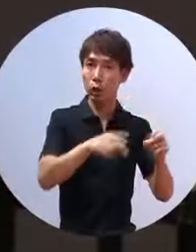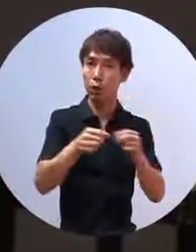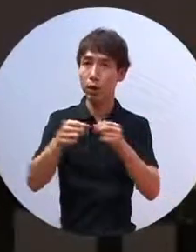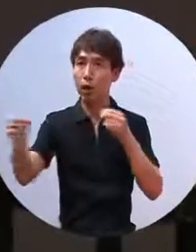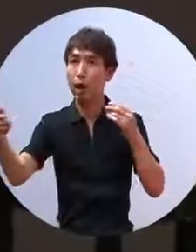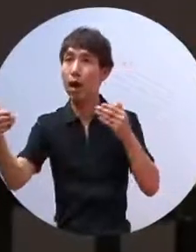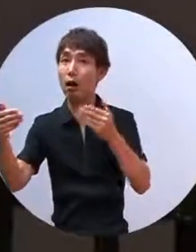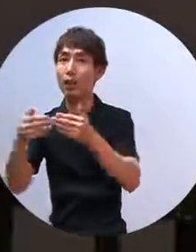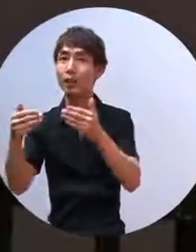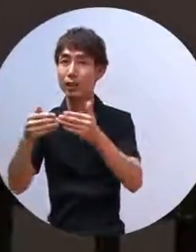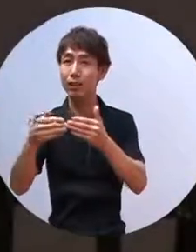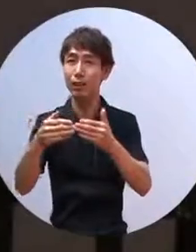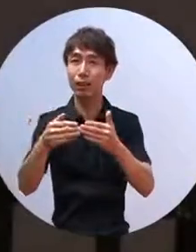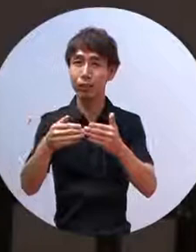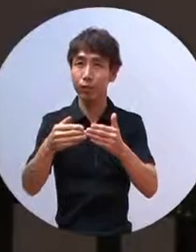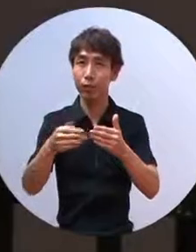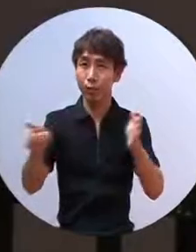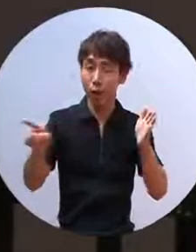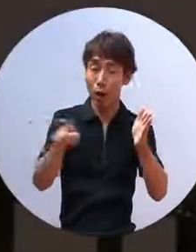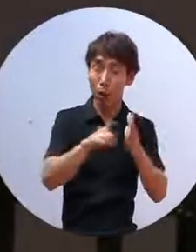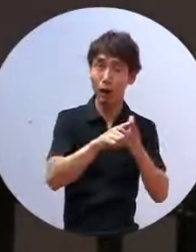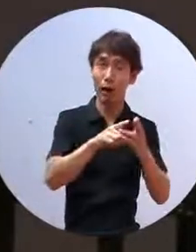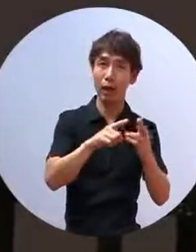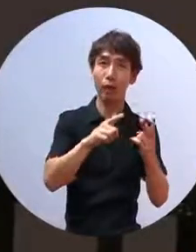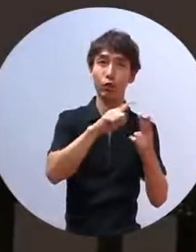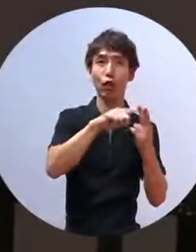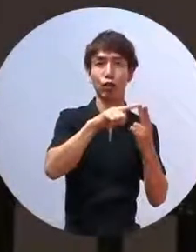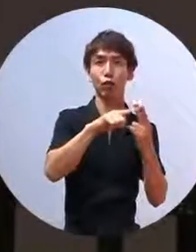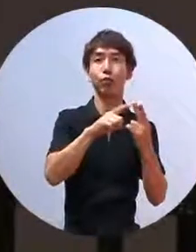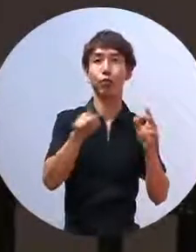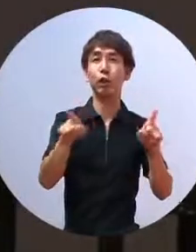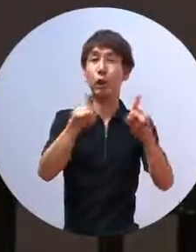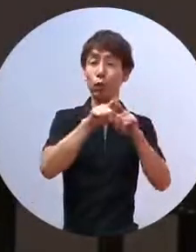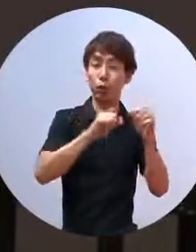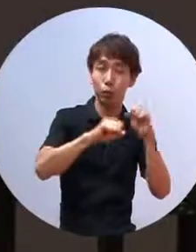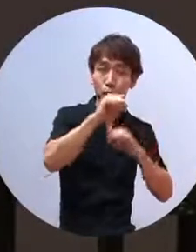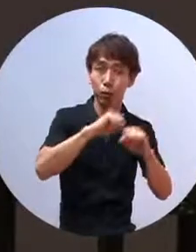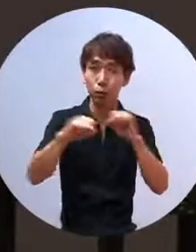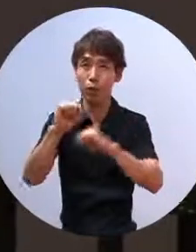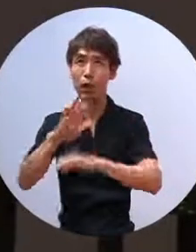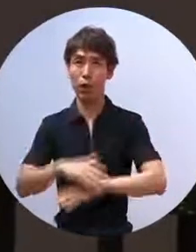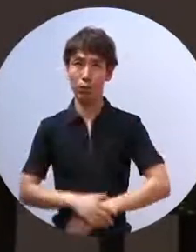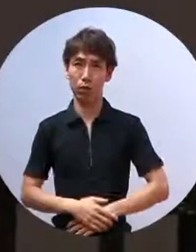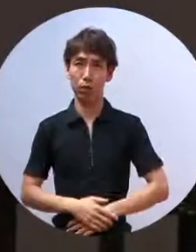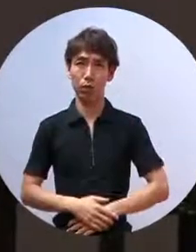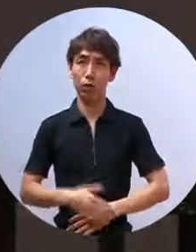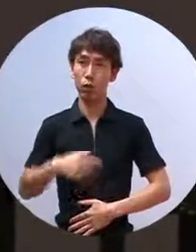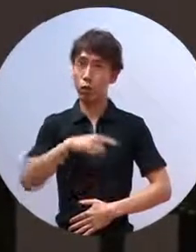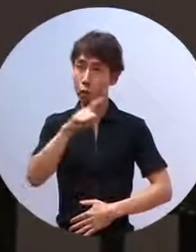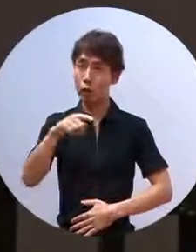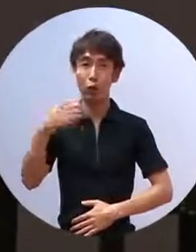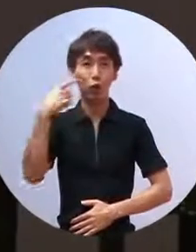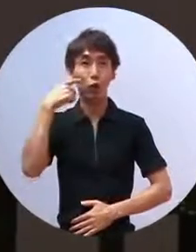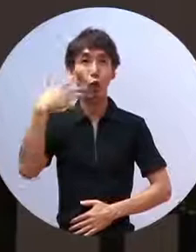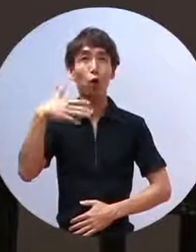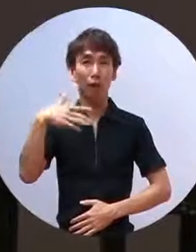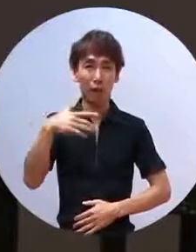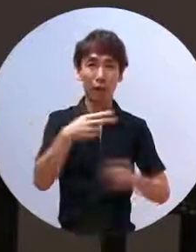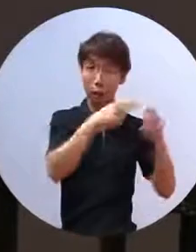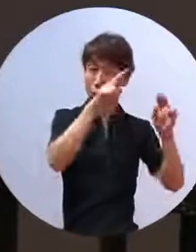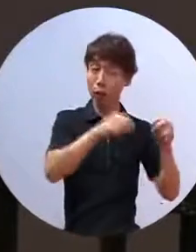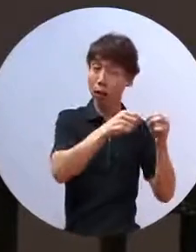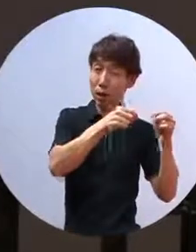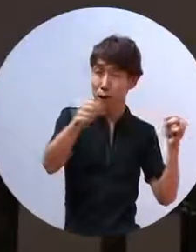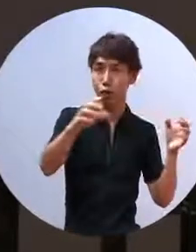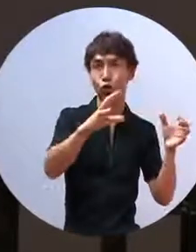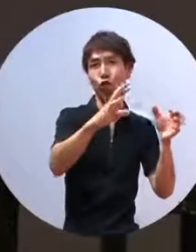広島と長崎、コンビで動くこと結構多いんですけど、時々冗談で広島と長崎は広く